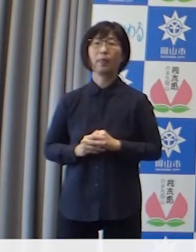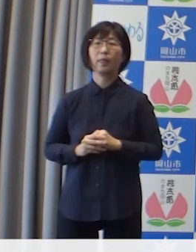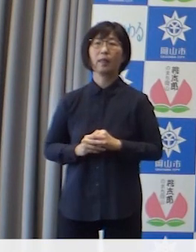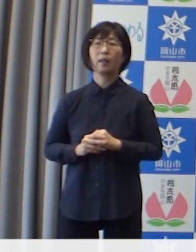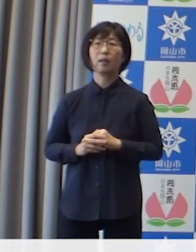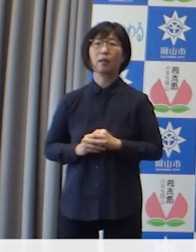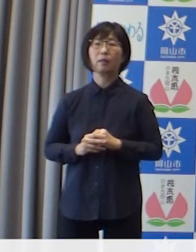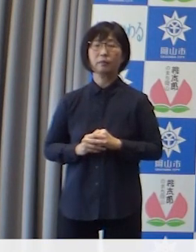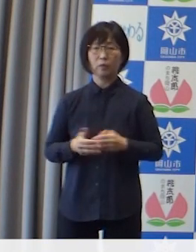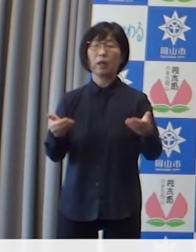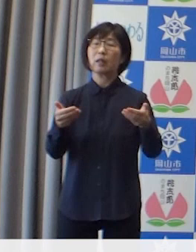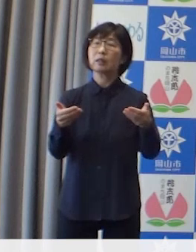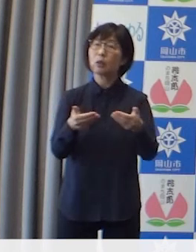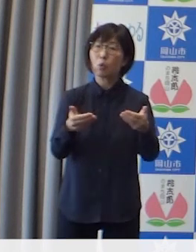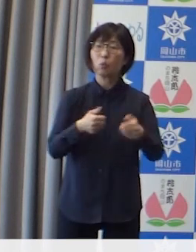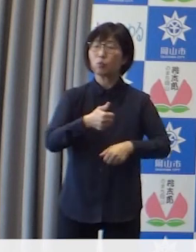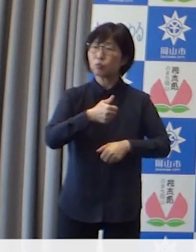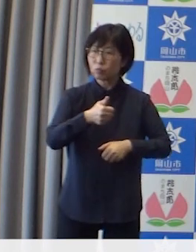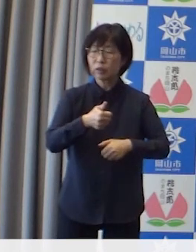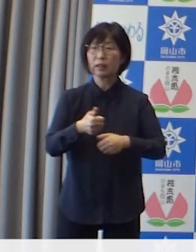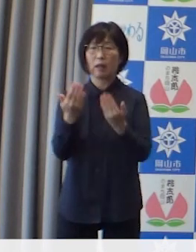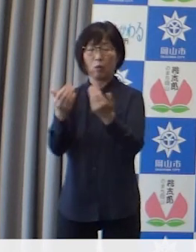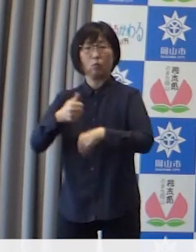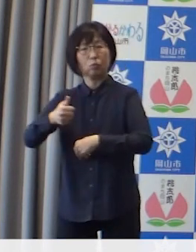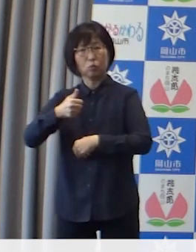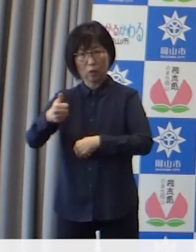通勤通学に、